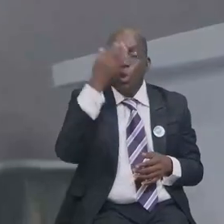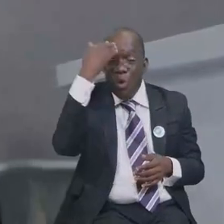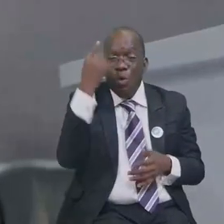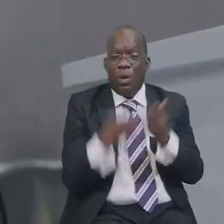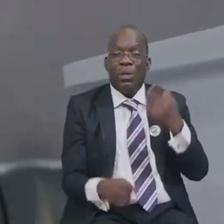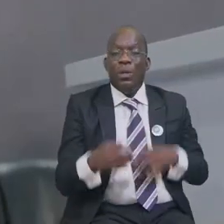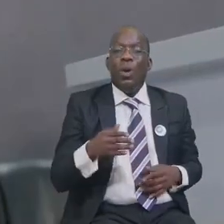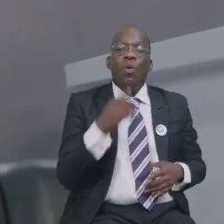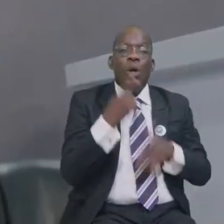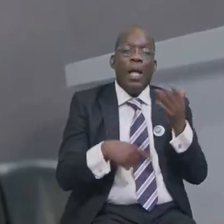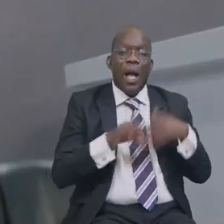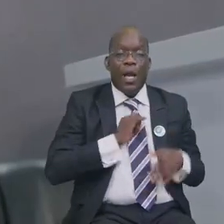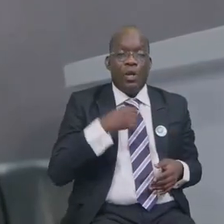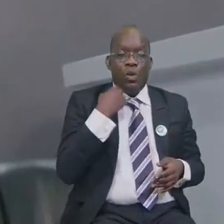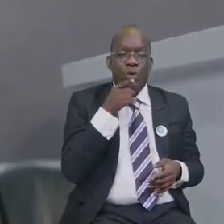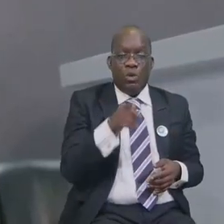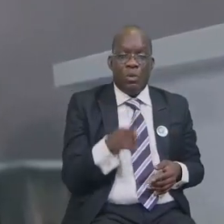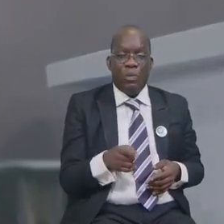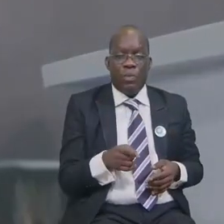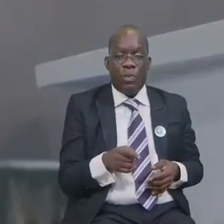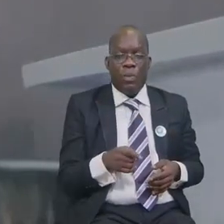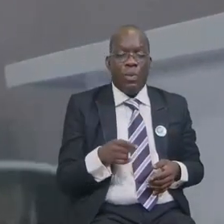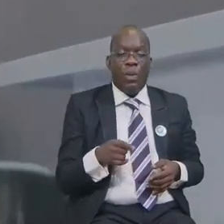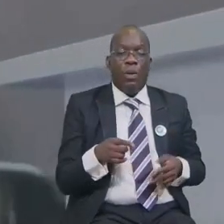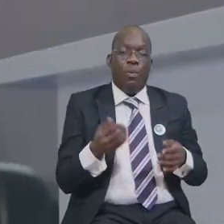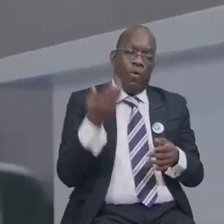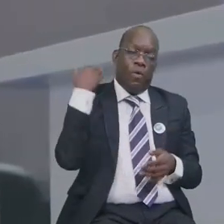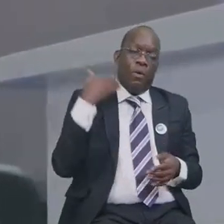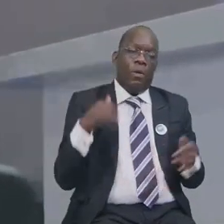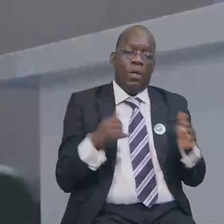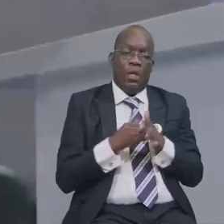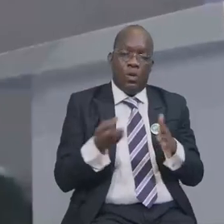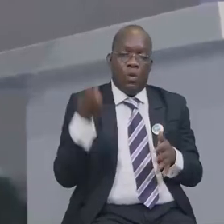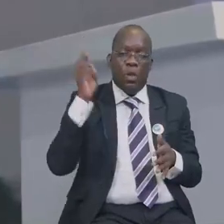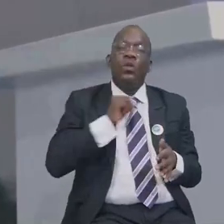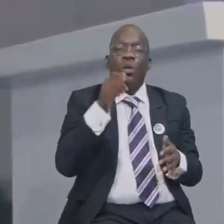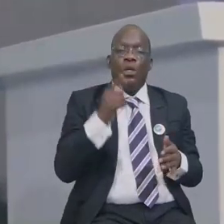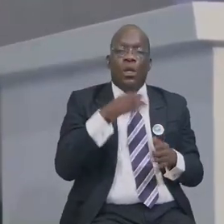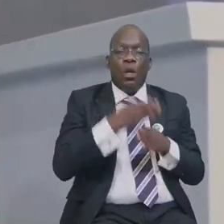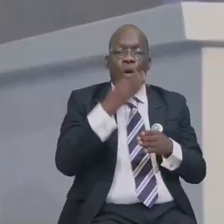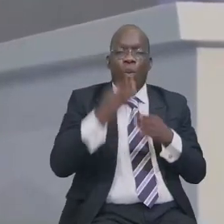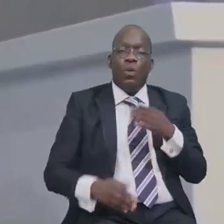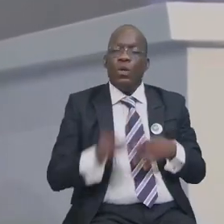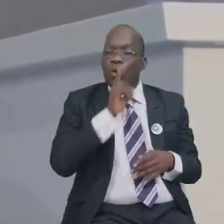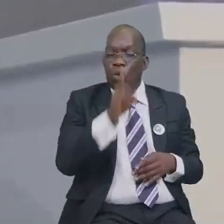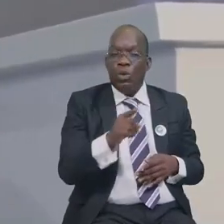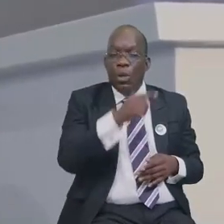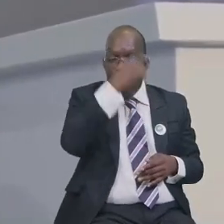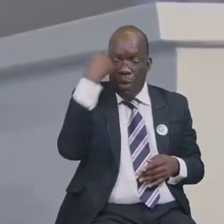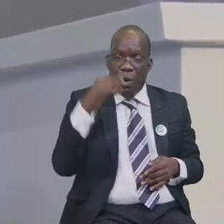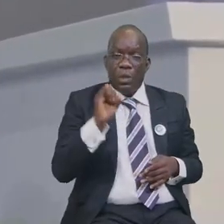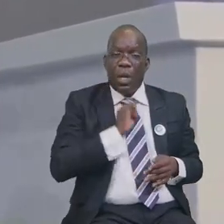dit là, tu te rappelles, ce n'était pas la vérité totale, parce que j'ai